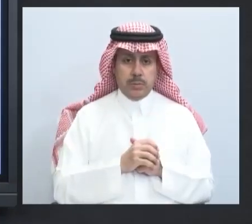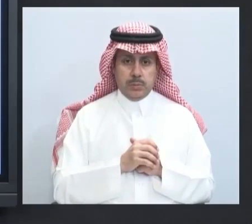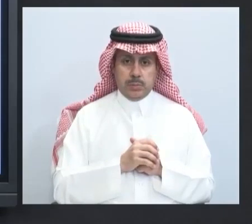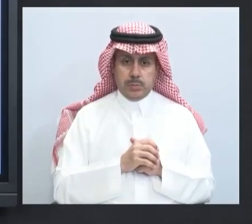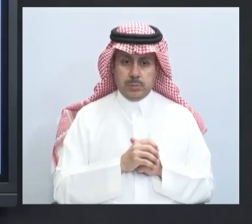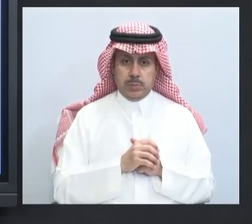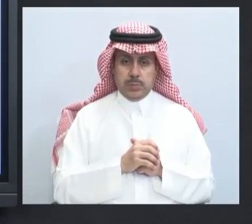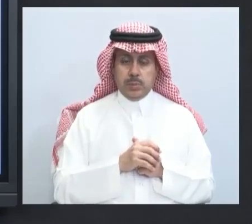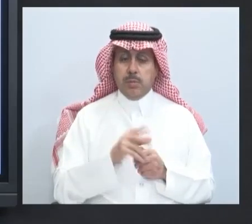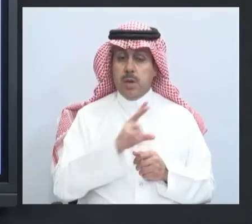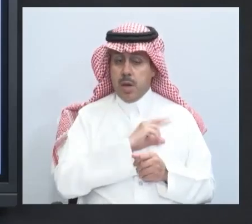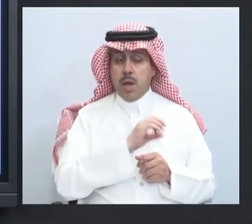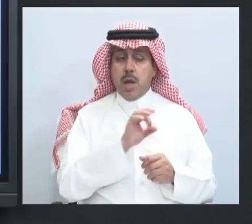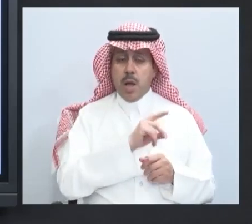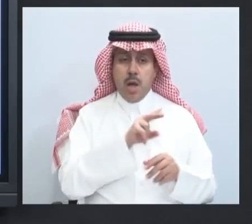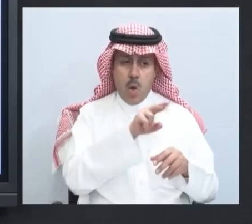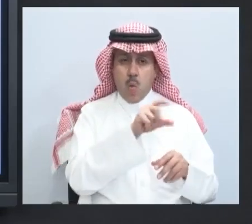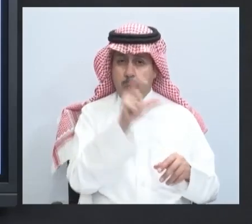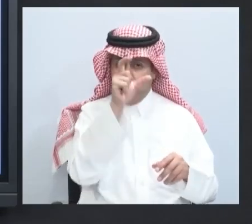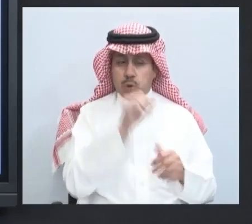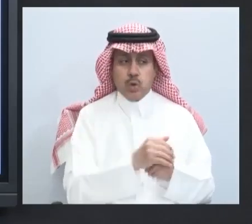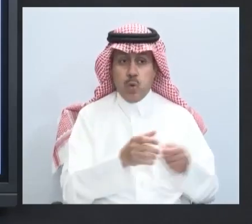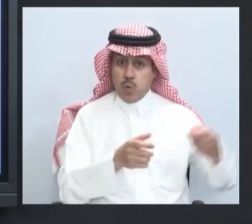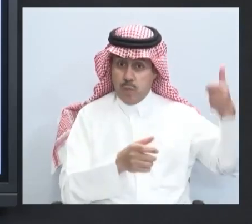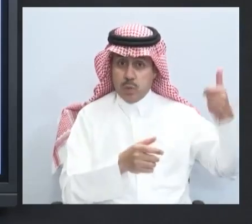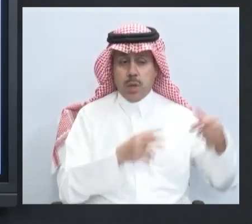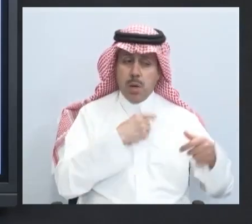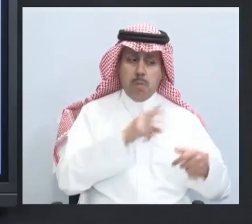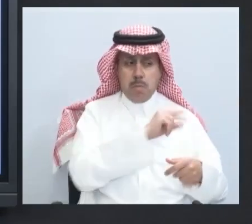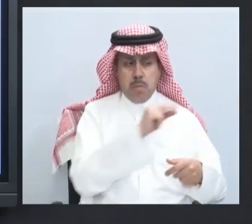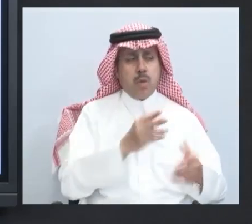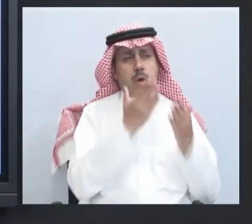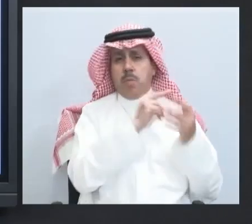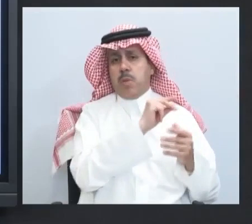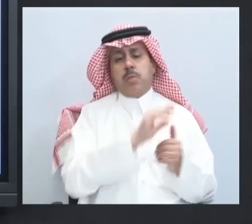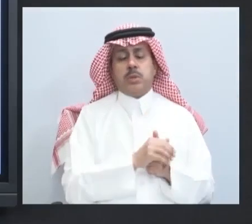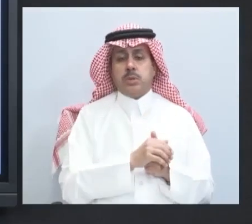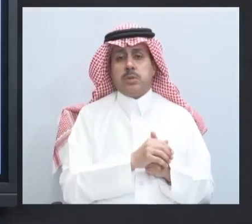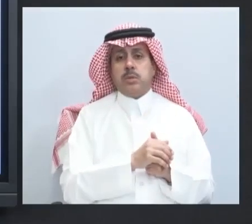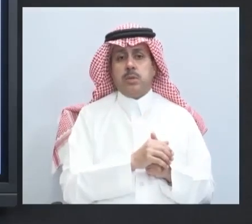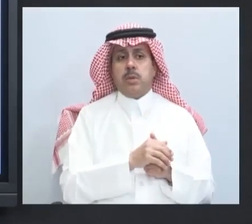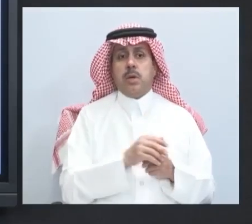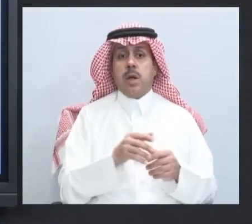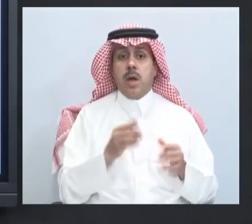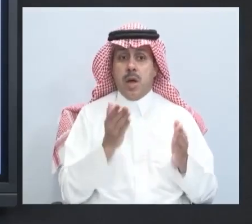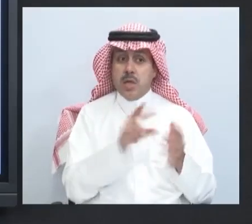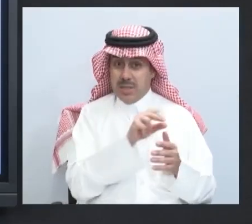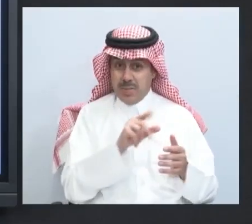ان يكون مثله ويدعو له بالخير لا يتمنى ان تزول تلكم النعمه عن الغير هذا هو